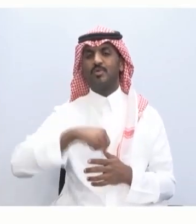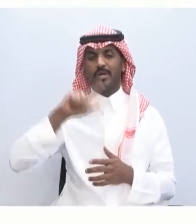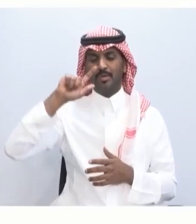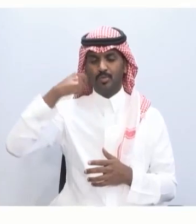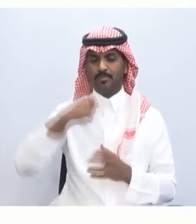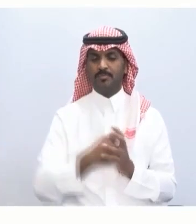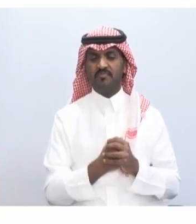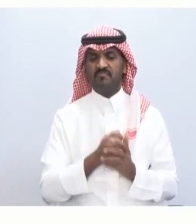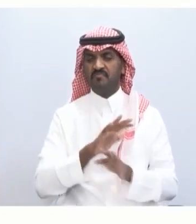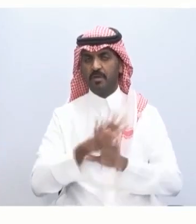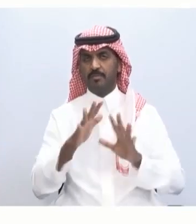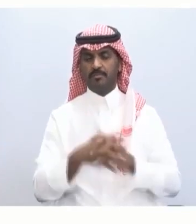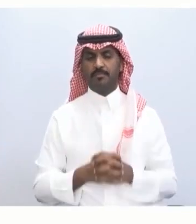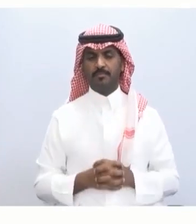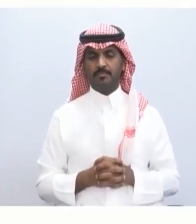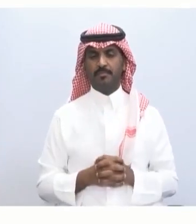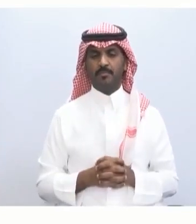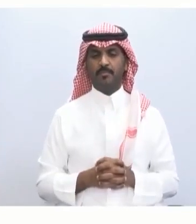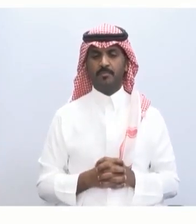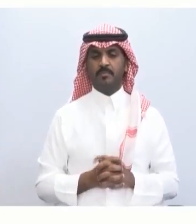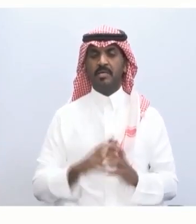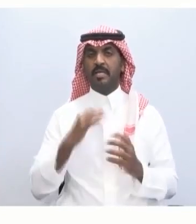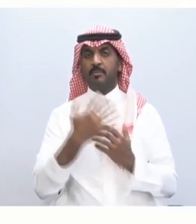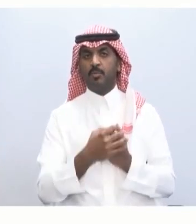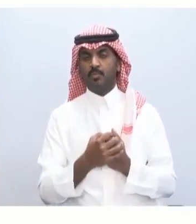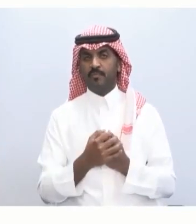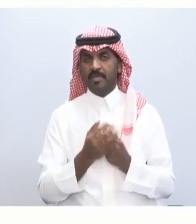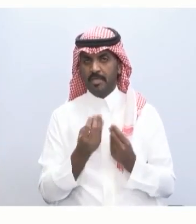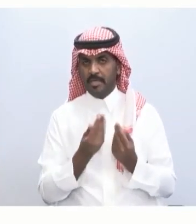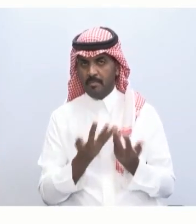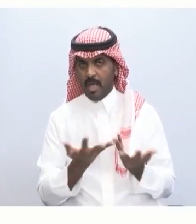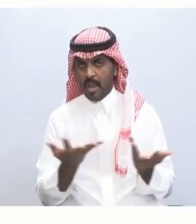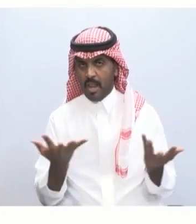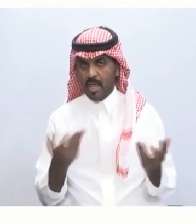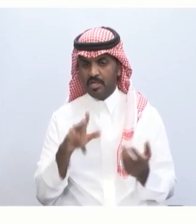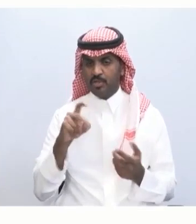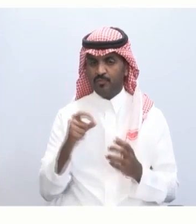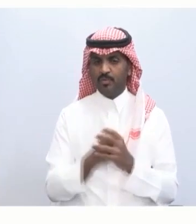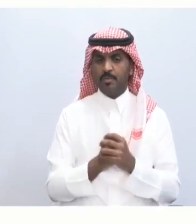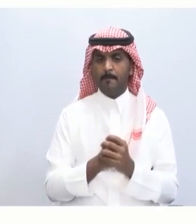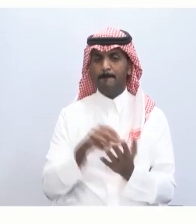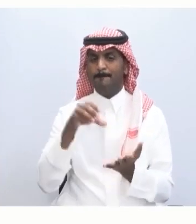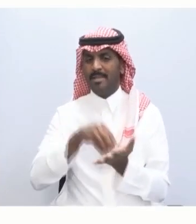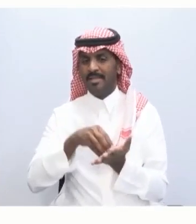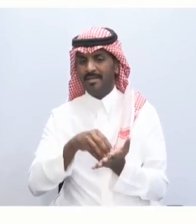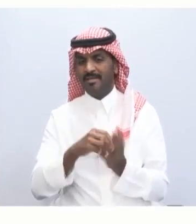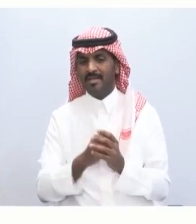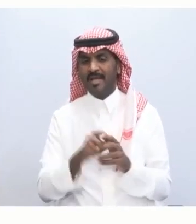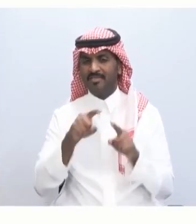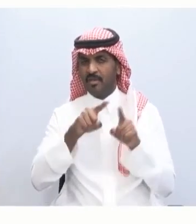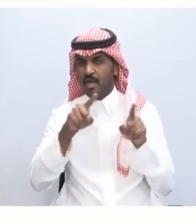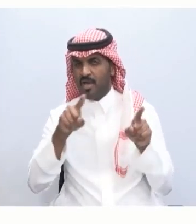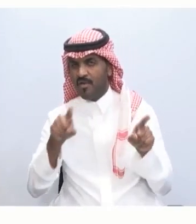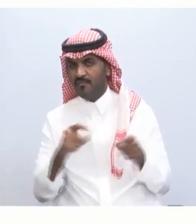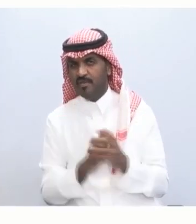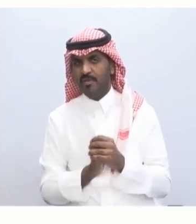رجلا فقط اختبؤوا في رمال ال جافور وهذه منطقه على اطراف